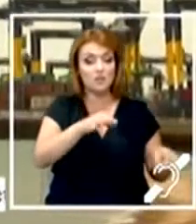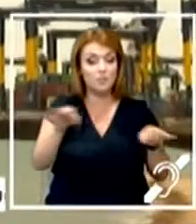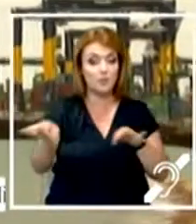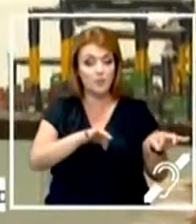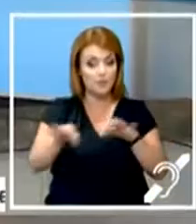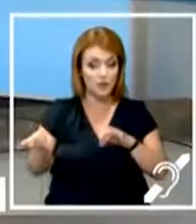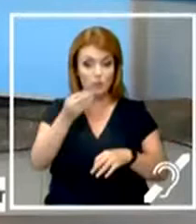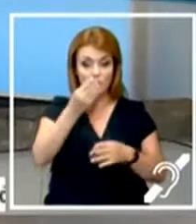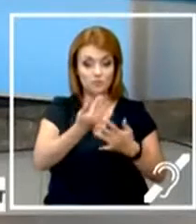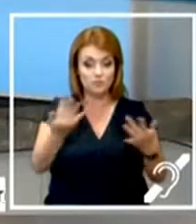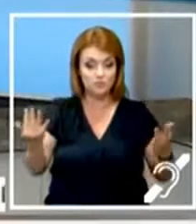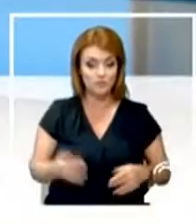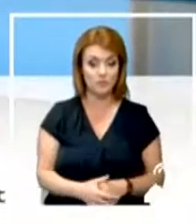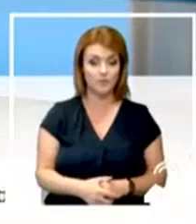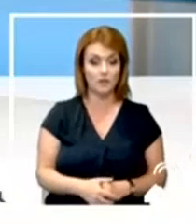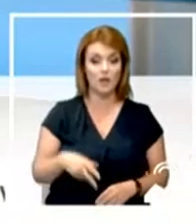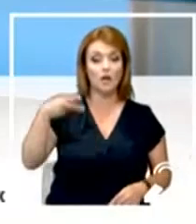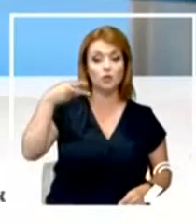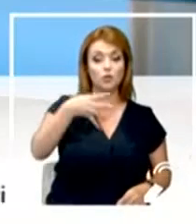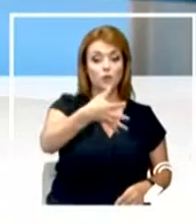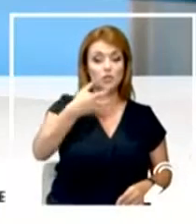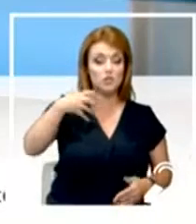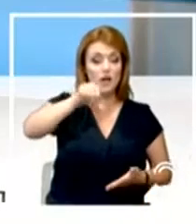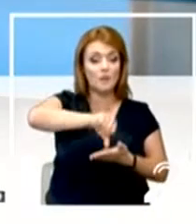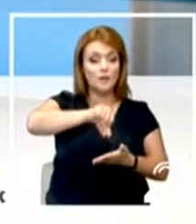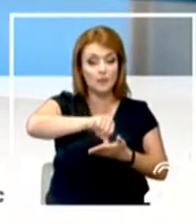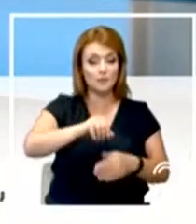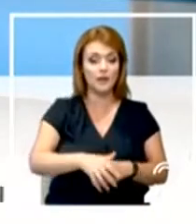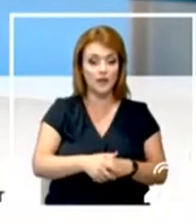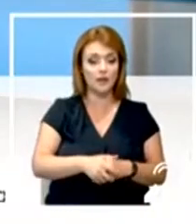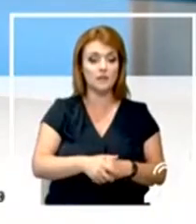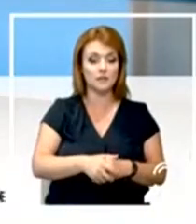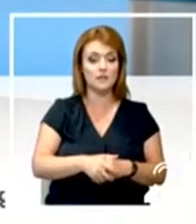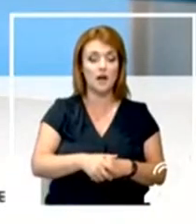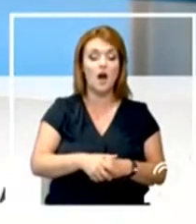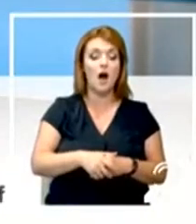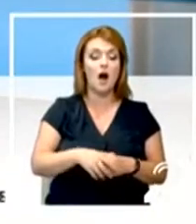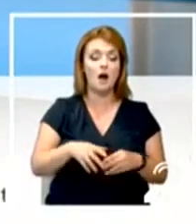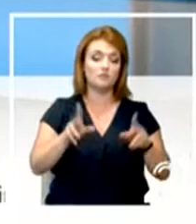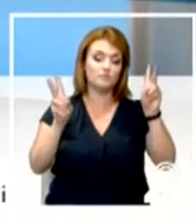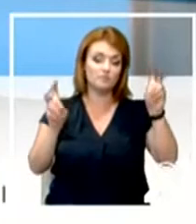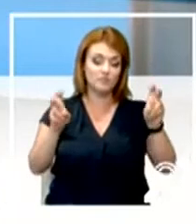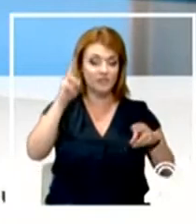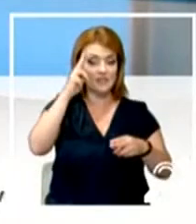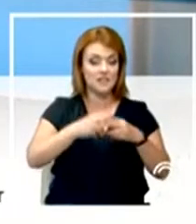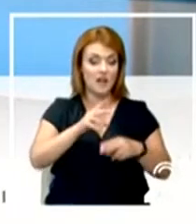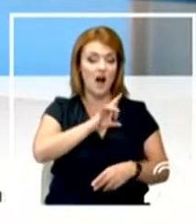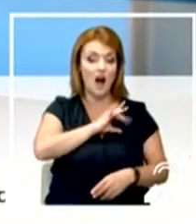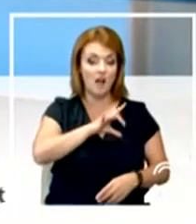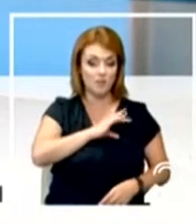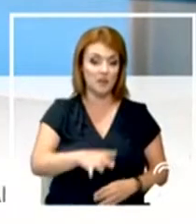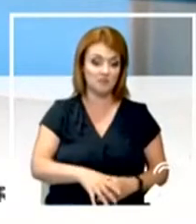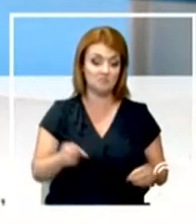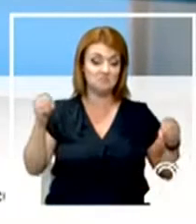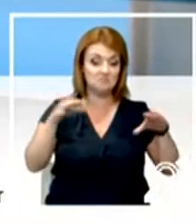aprovizionare. Peste 2500 de membri ai Frăției Albe s-au adunat pe muntele Rila din Bulgaria pentru a